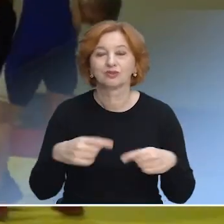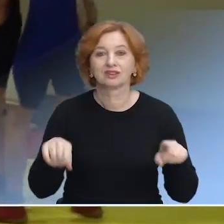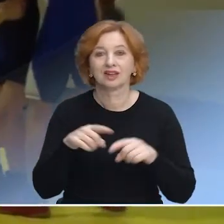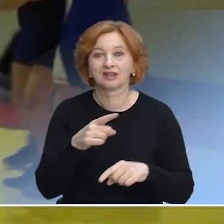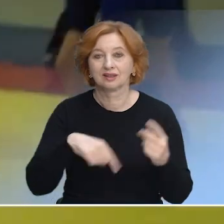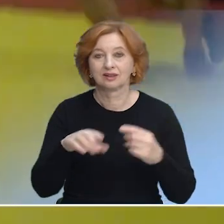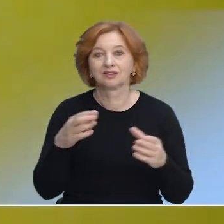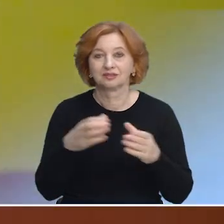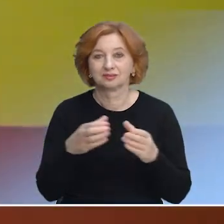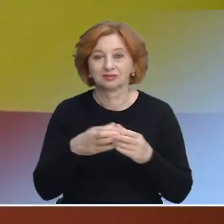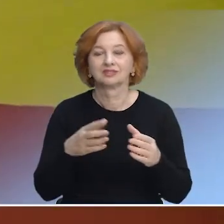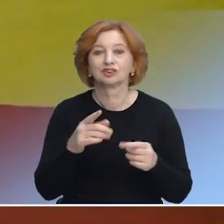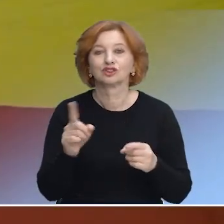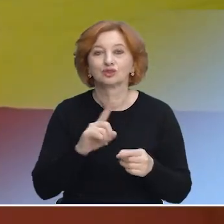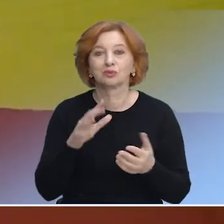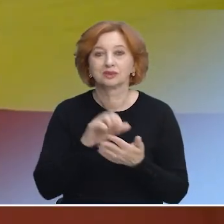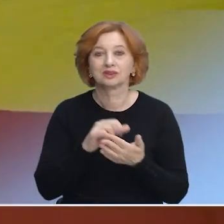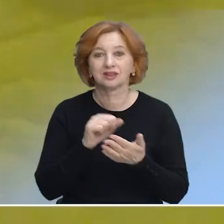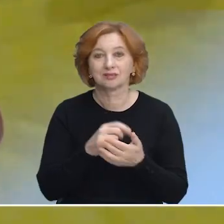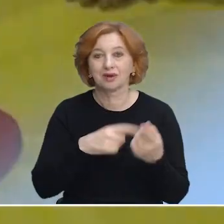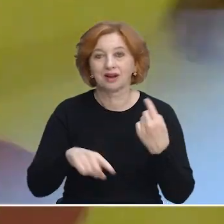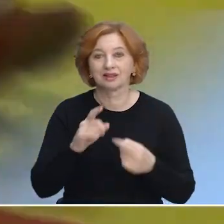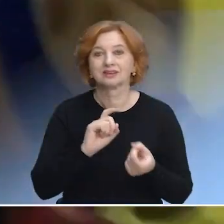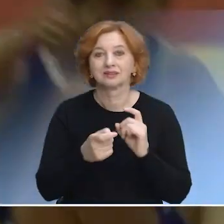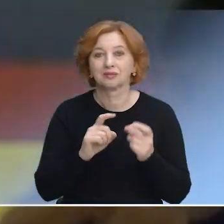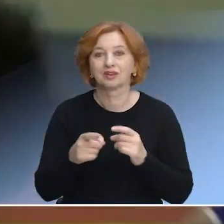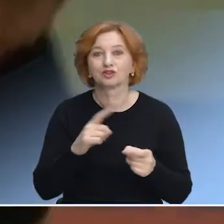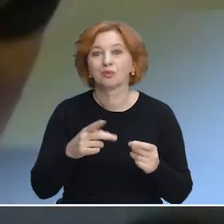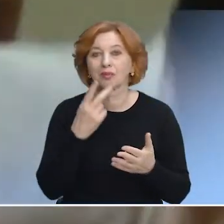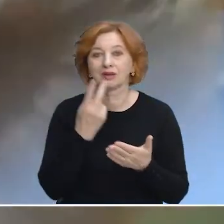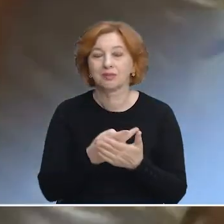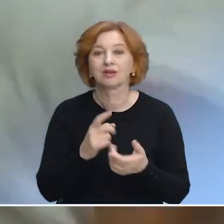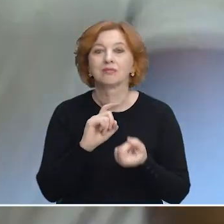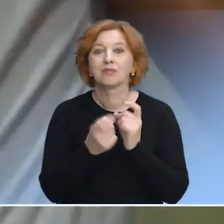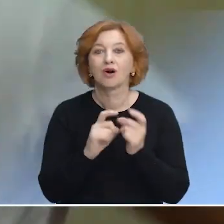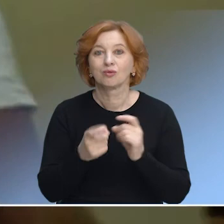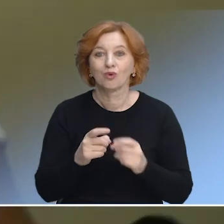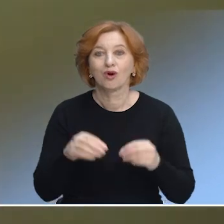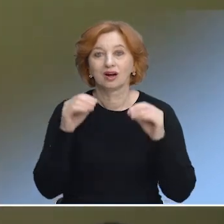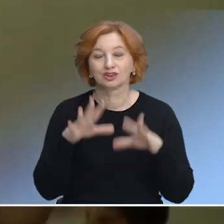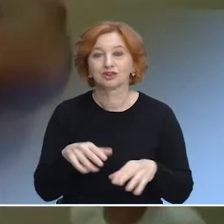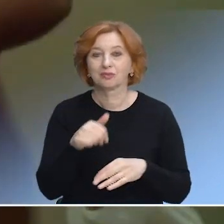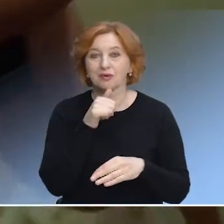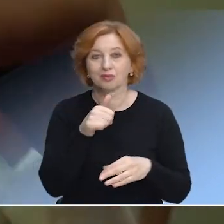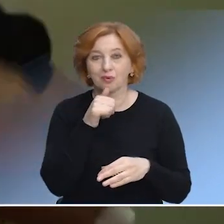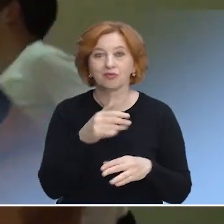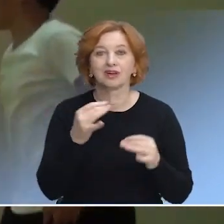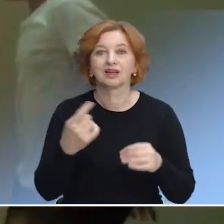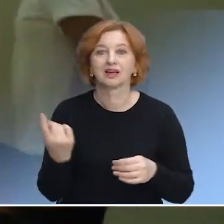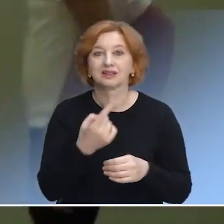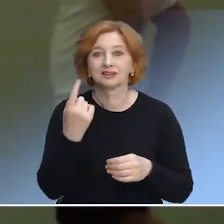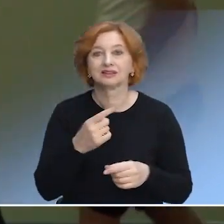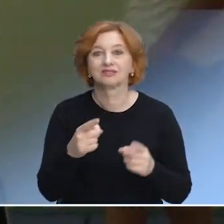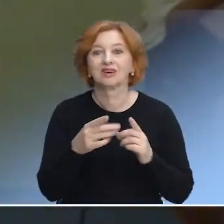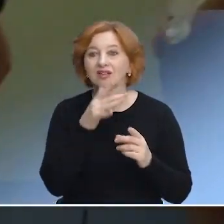Ему 14. Начинал с дзюдо, перешел на бокс. Когда на ютюбе посмотрел видео борьбы, решил пойти к Димитрову. Единственный тяжеловес